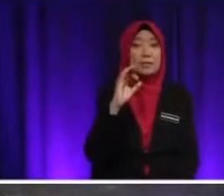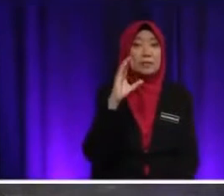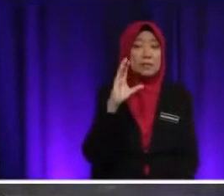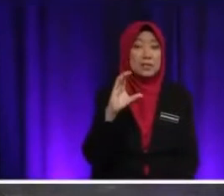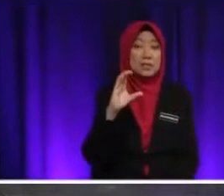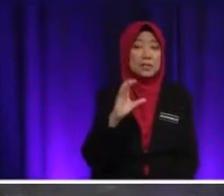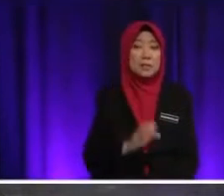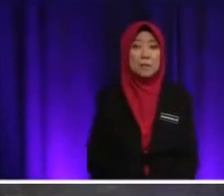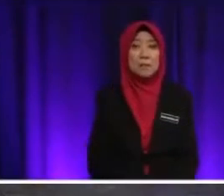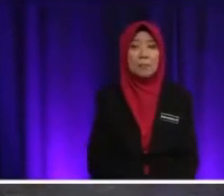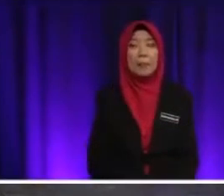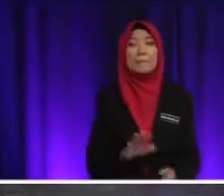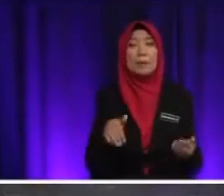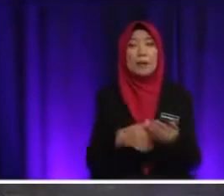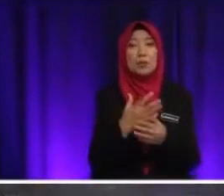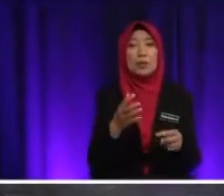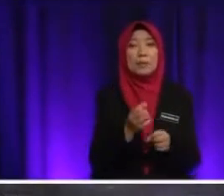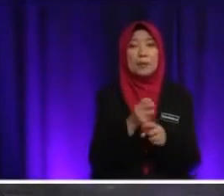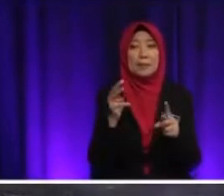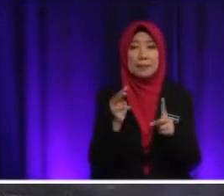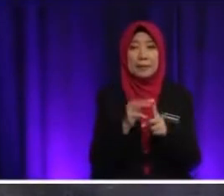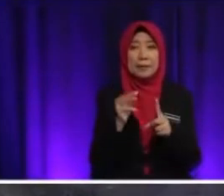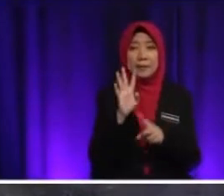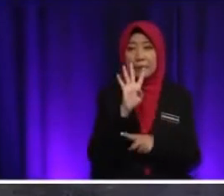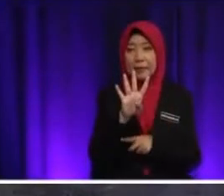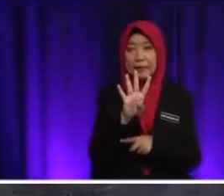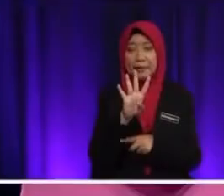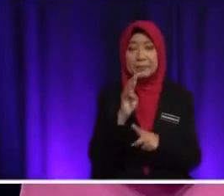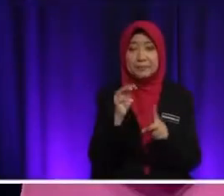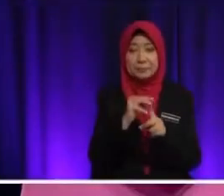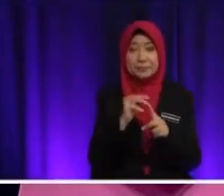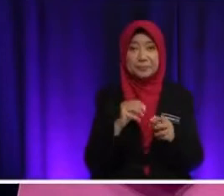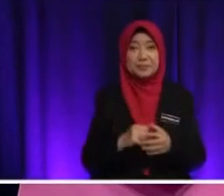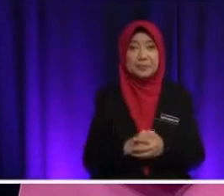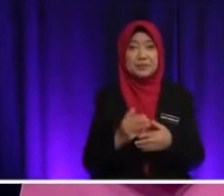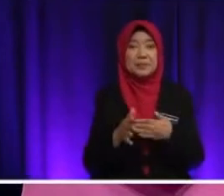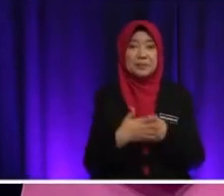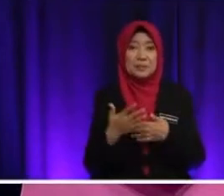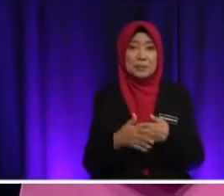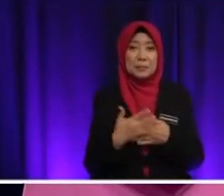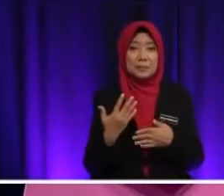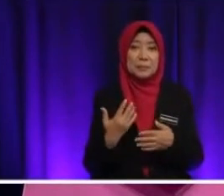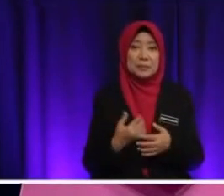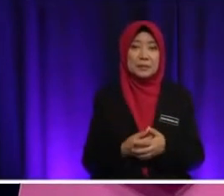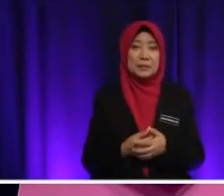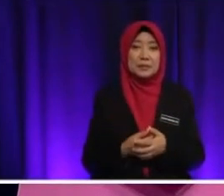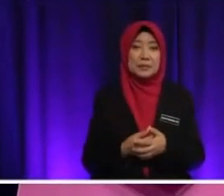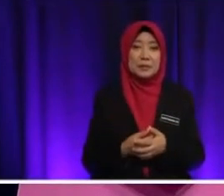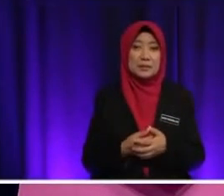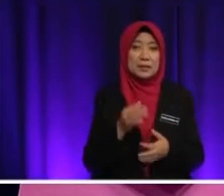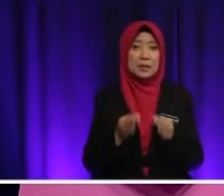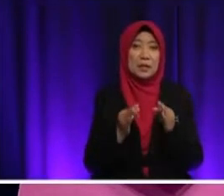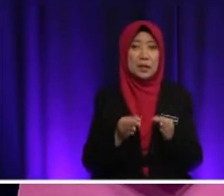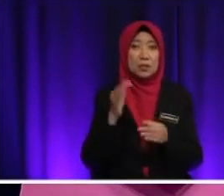buatlah kesimpulan. Barulah dapat empat markah. It's very simple. Betul ustaz. Senang kan? Kalau kita tahu dia